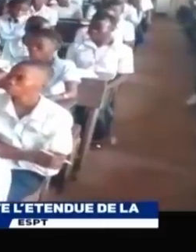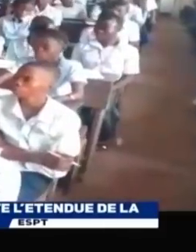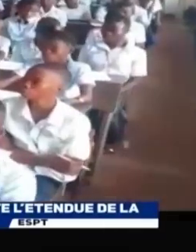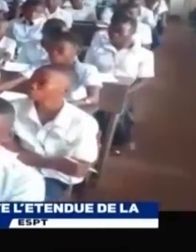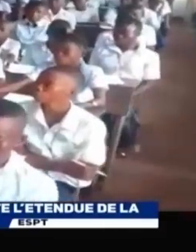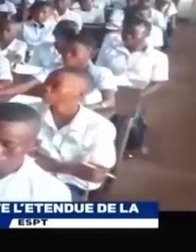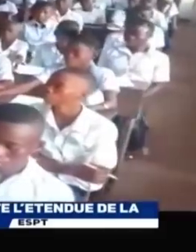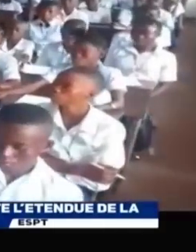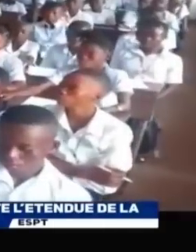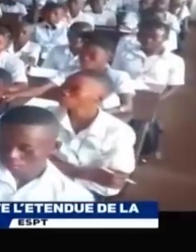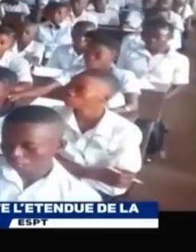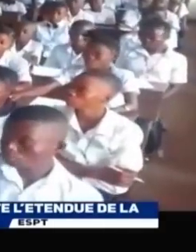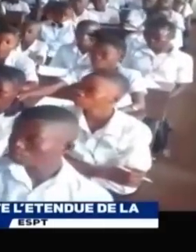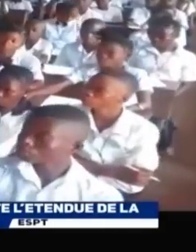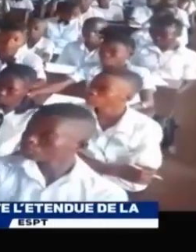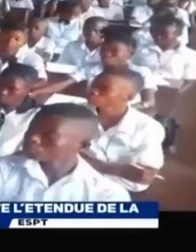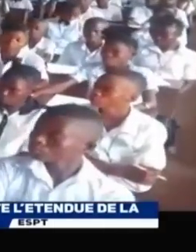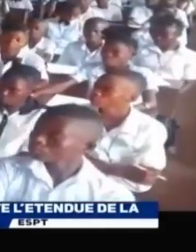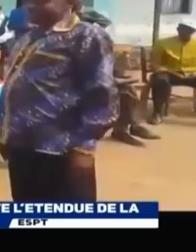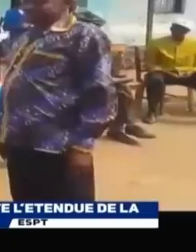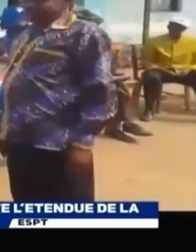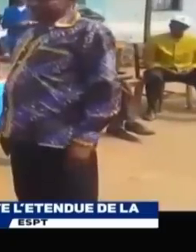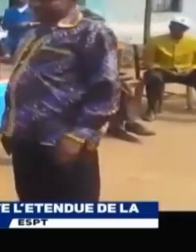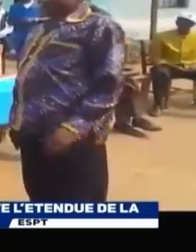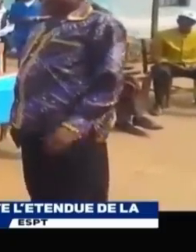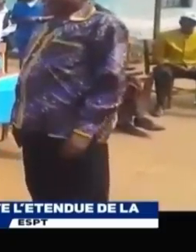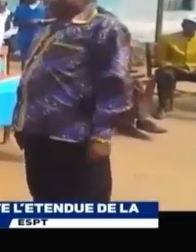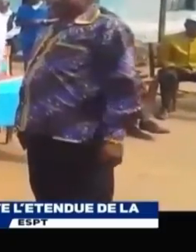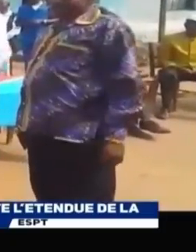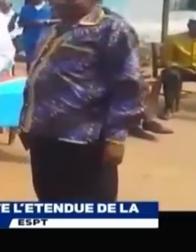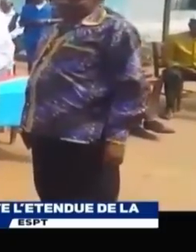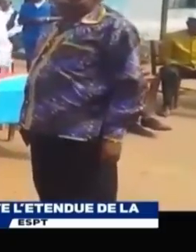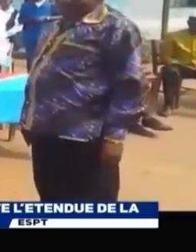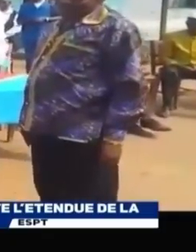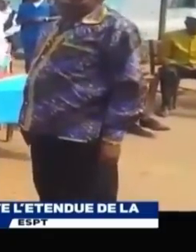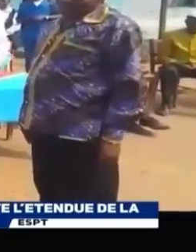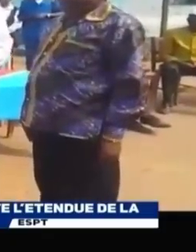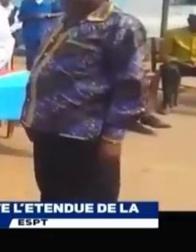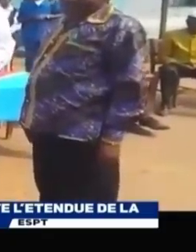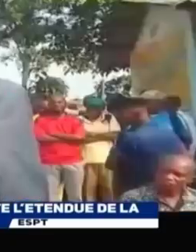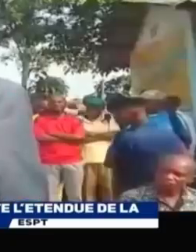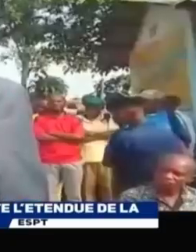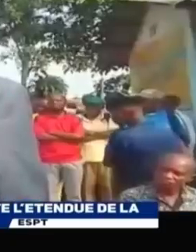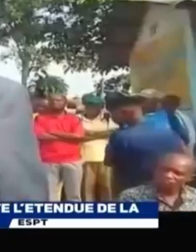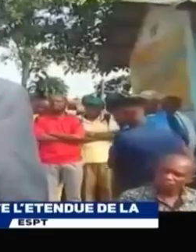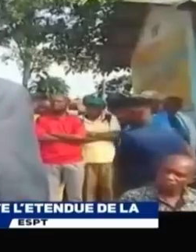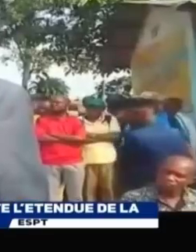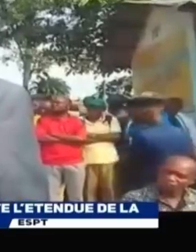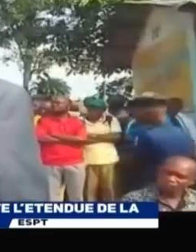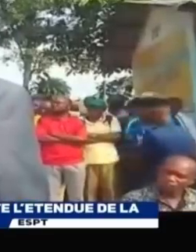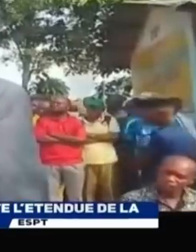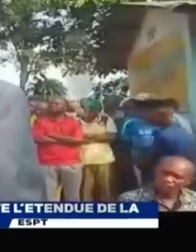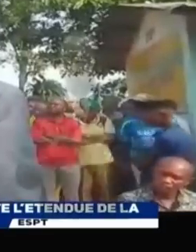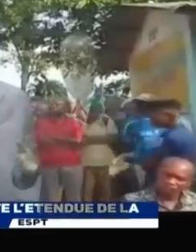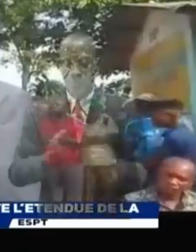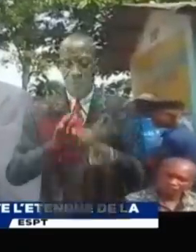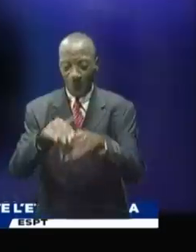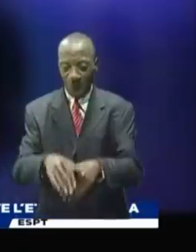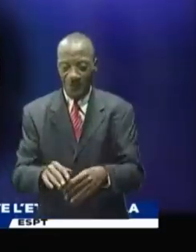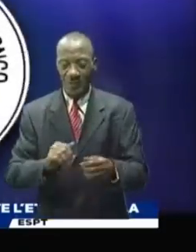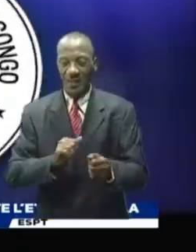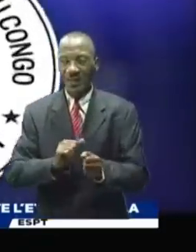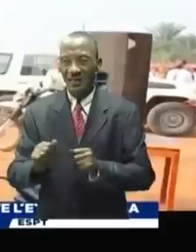à bien travailler dans un climat de paix, avec près de 15 000 élèves candidats qui ont pris part à ce texte